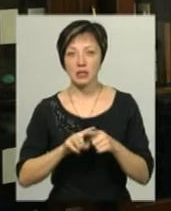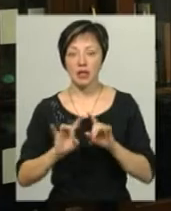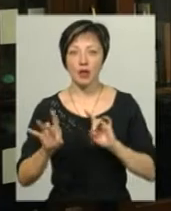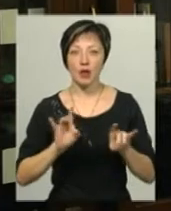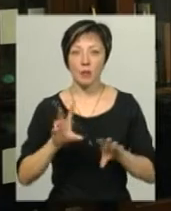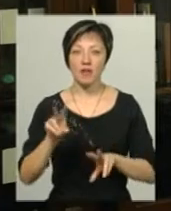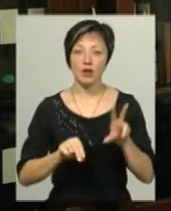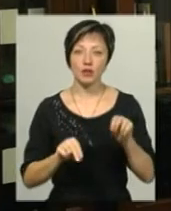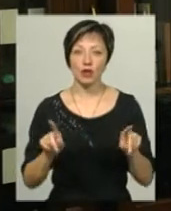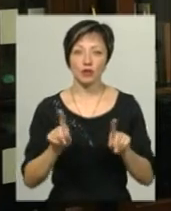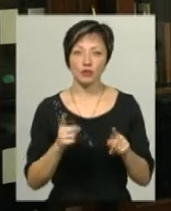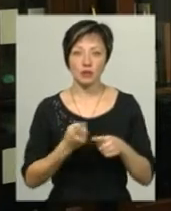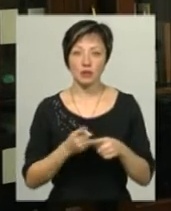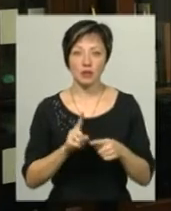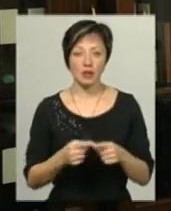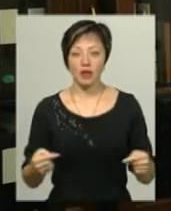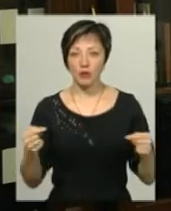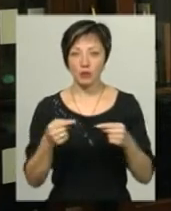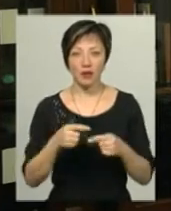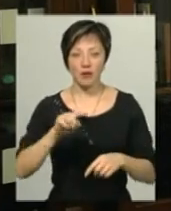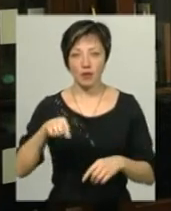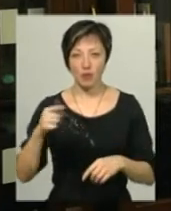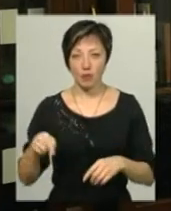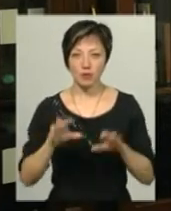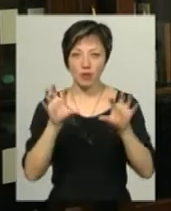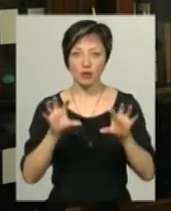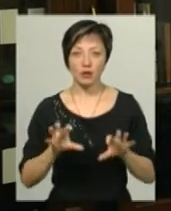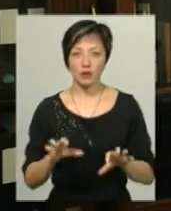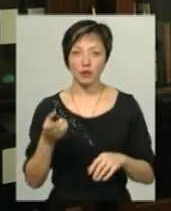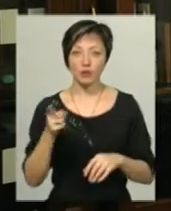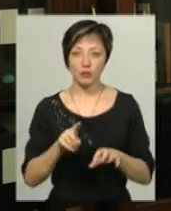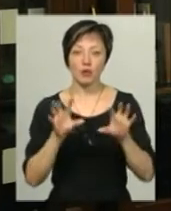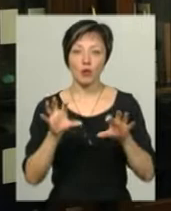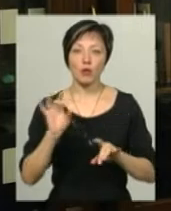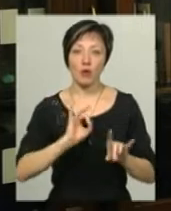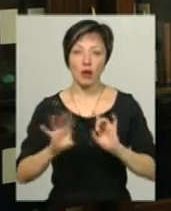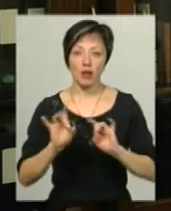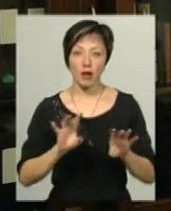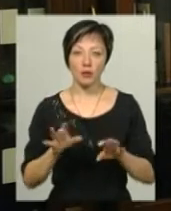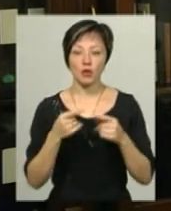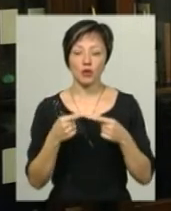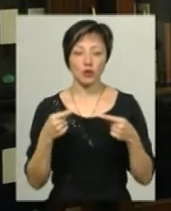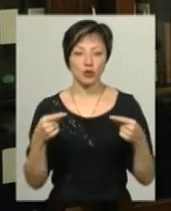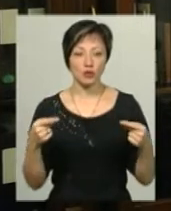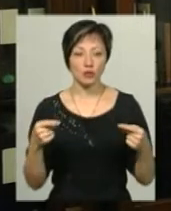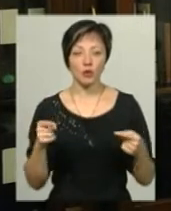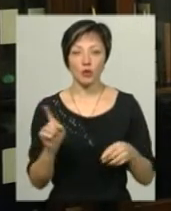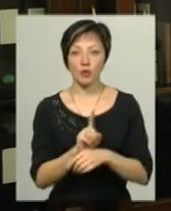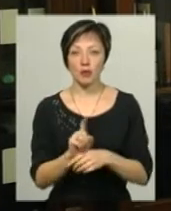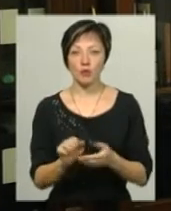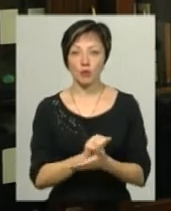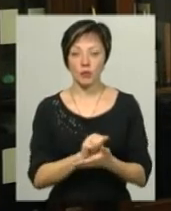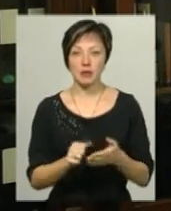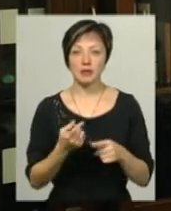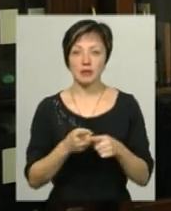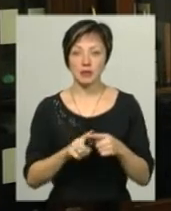продукції, вважає, що воно не відповідає вимогам діючого законодавства, тому закону про рекламу, іншим нормативним правовим актом